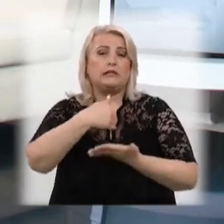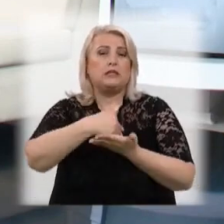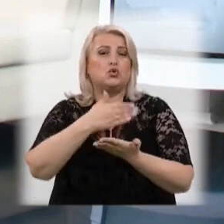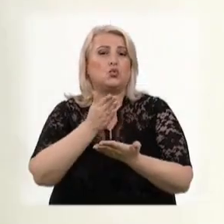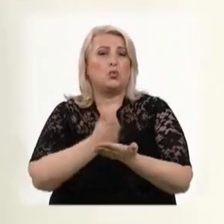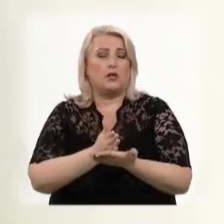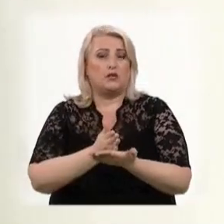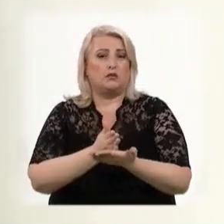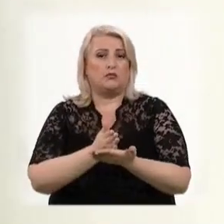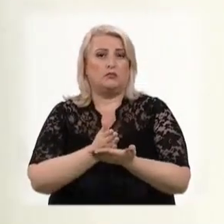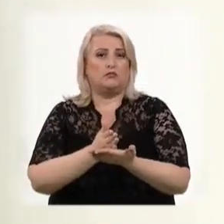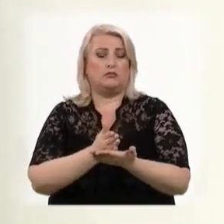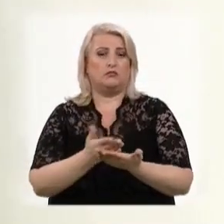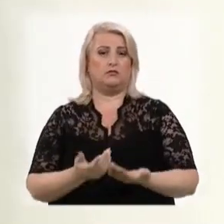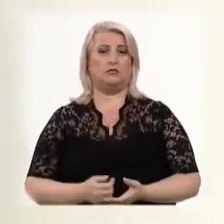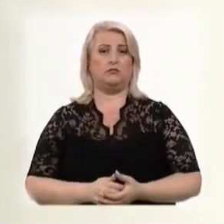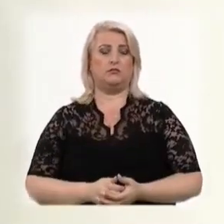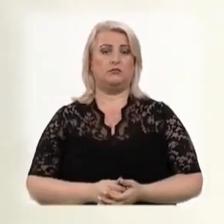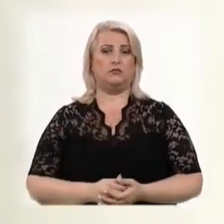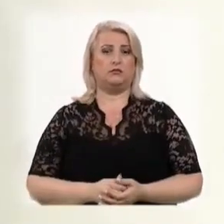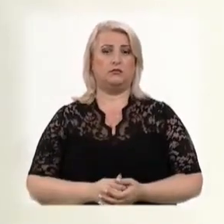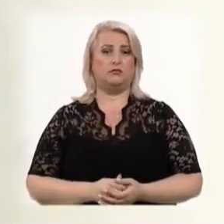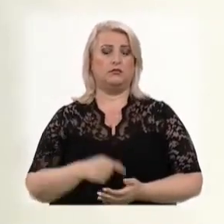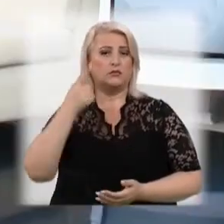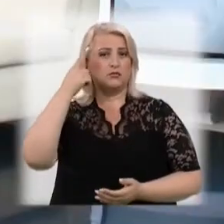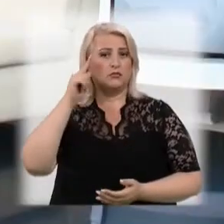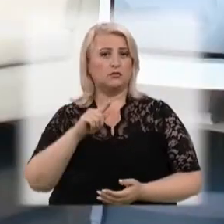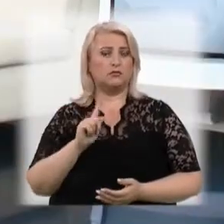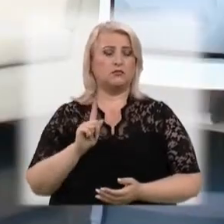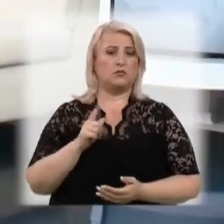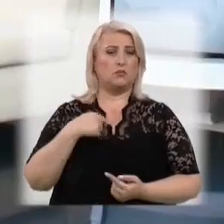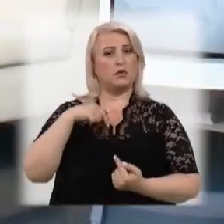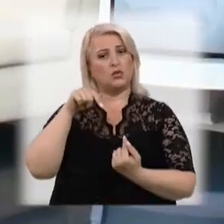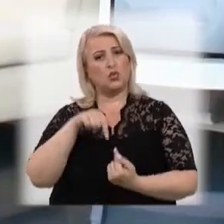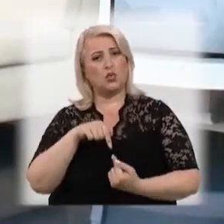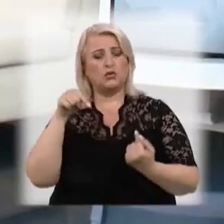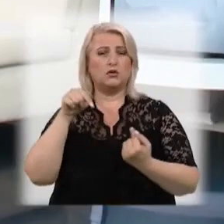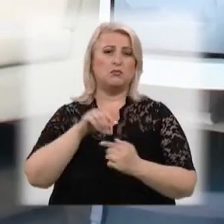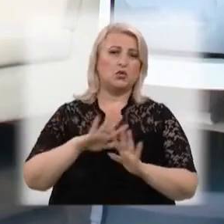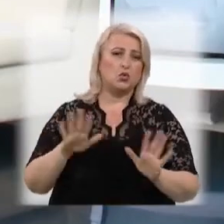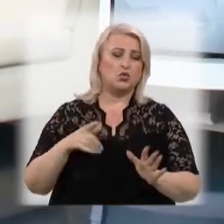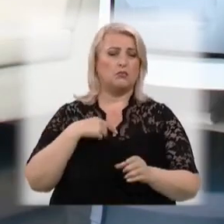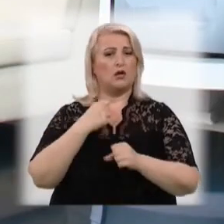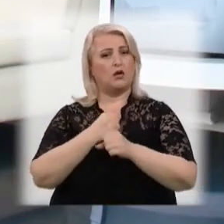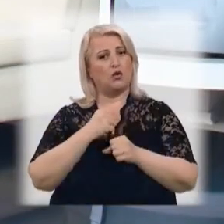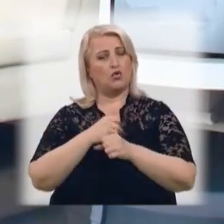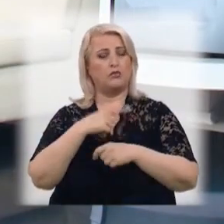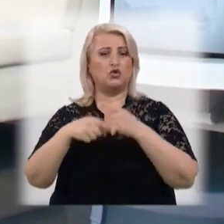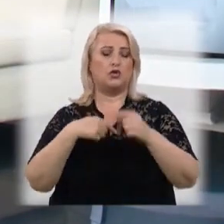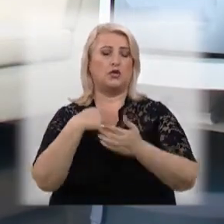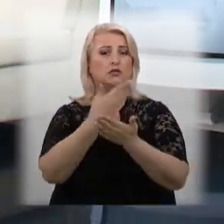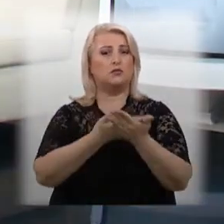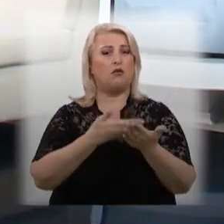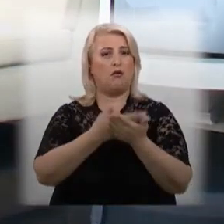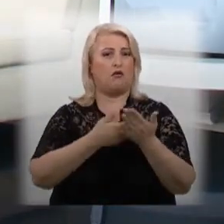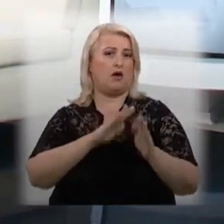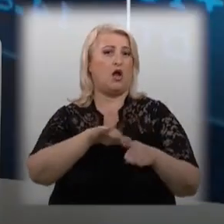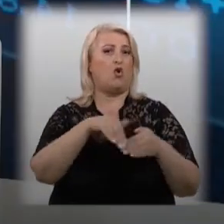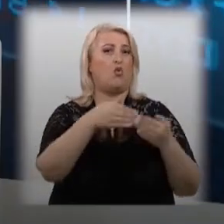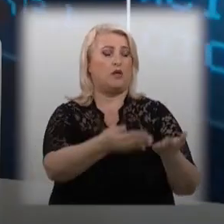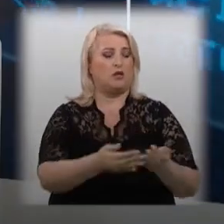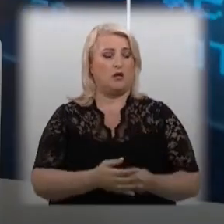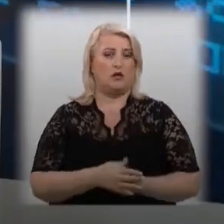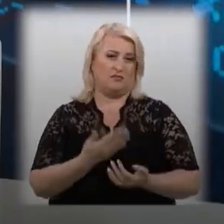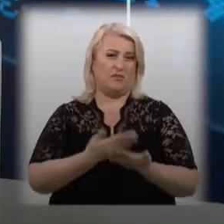de pe care îl ierta dar știi restul calitate așa când lucrăm pe recomandări Da sală fie în continuare